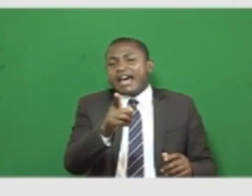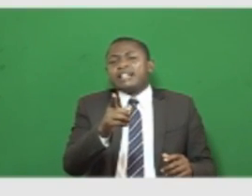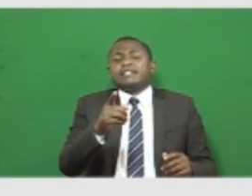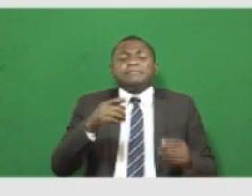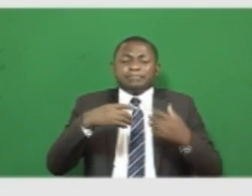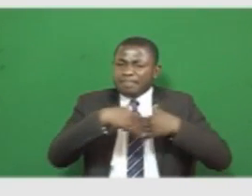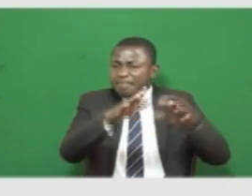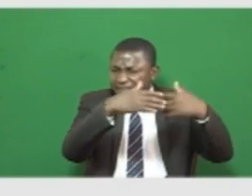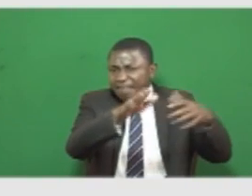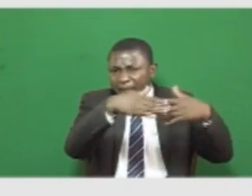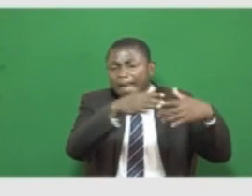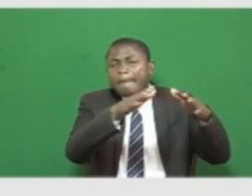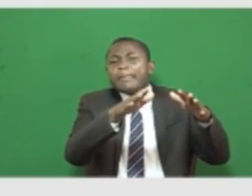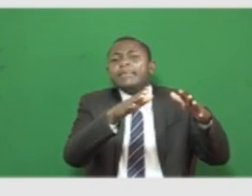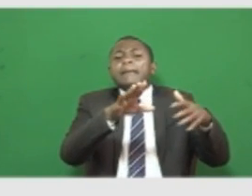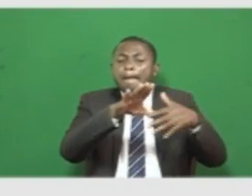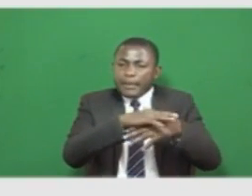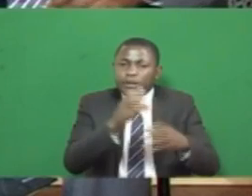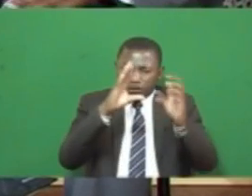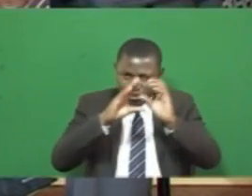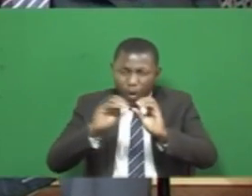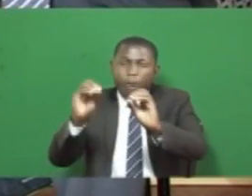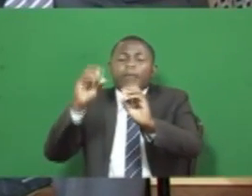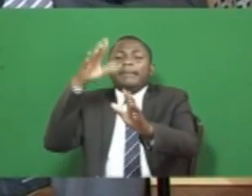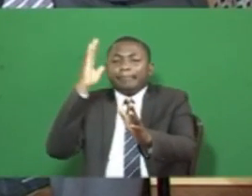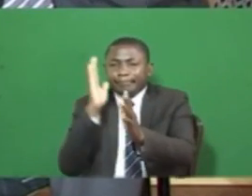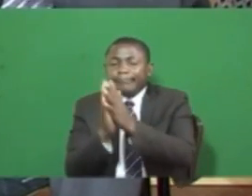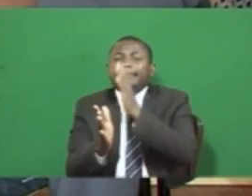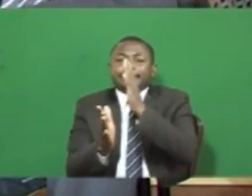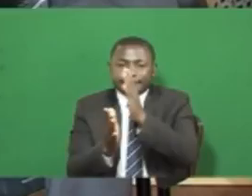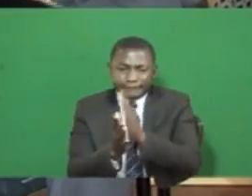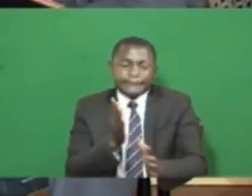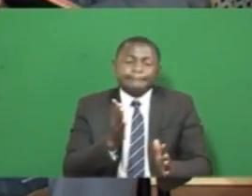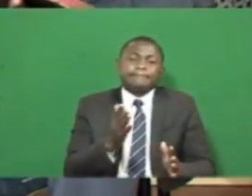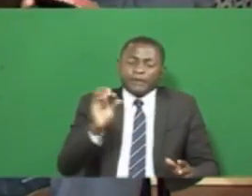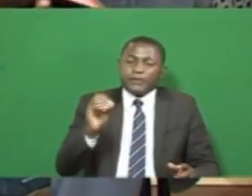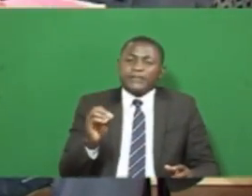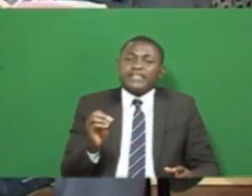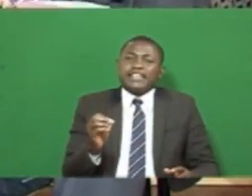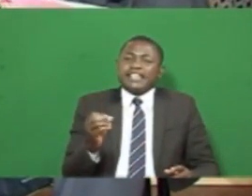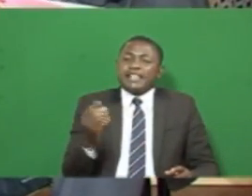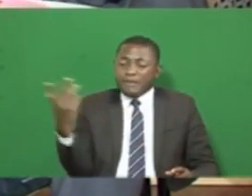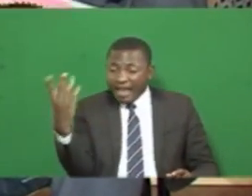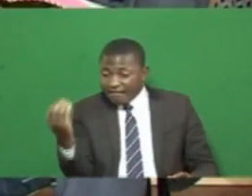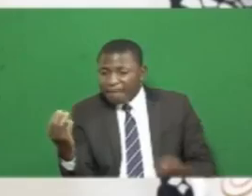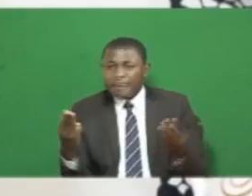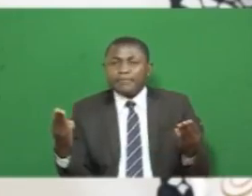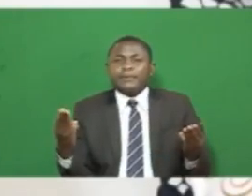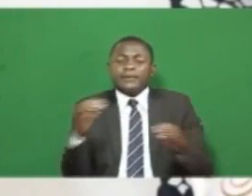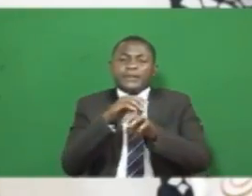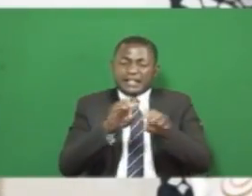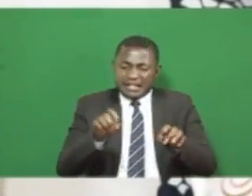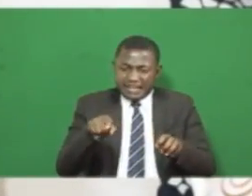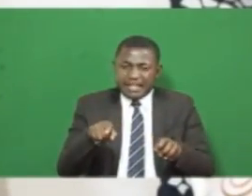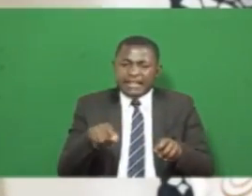kuzivai. Ivai kwandiri imivai tu kusarura. Saka pande vanhu vanenge vachinama tapana. Varuti ishe ishe. Because